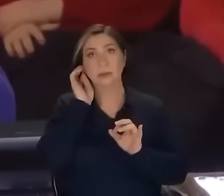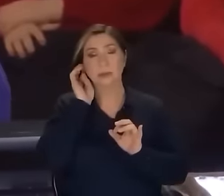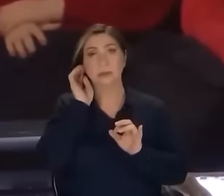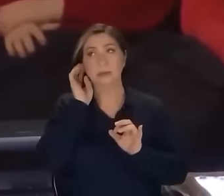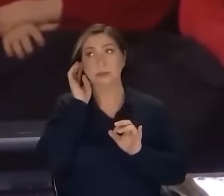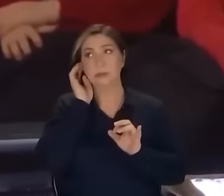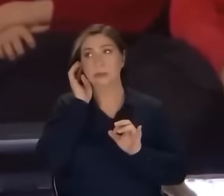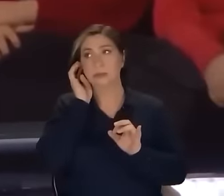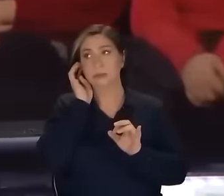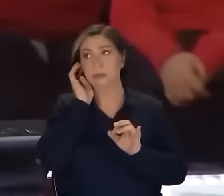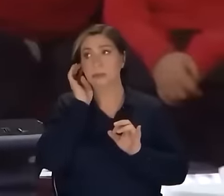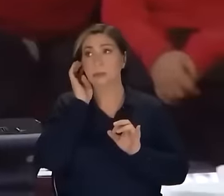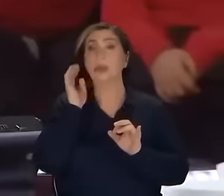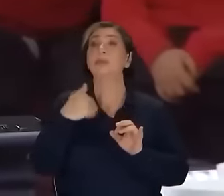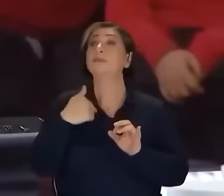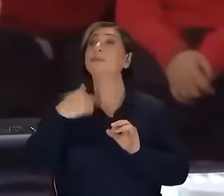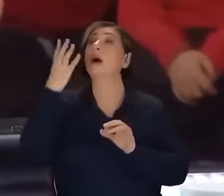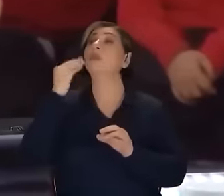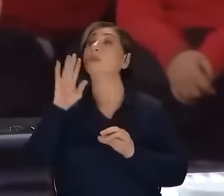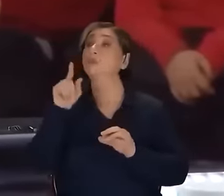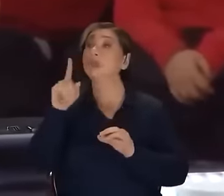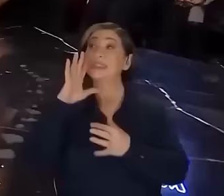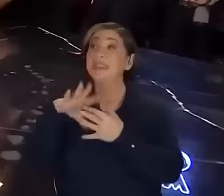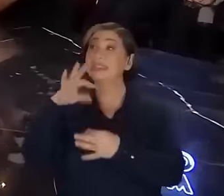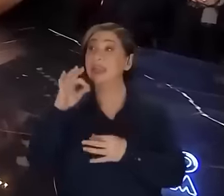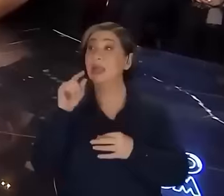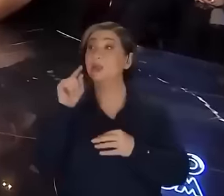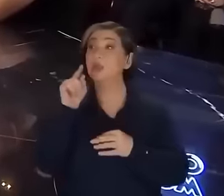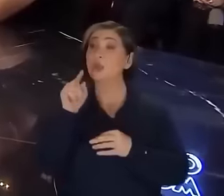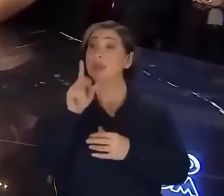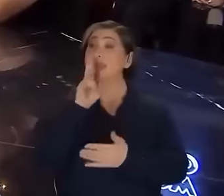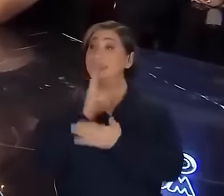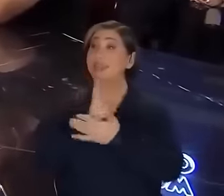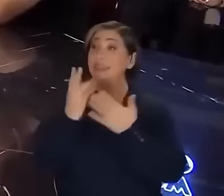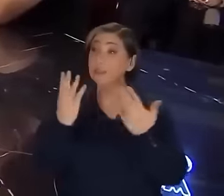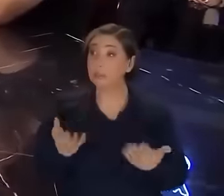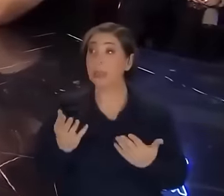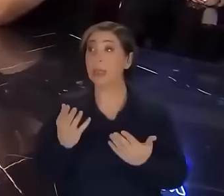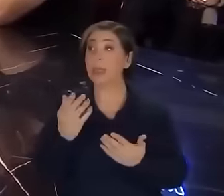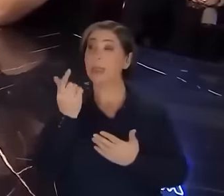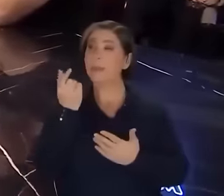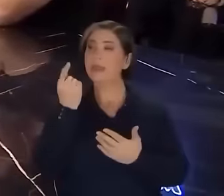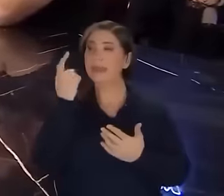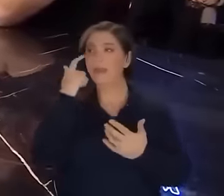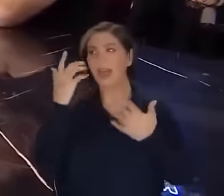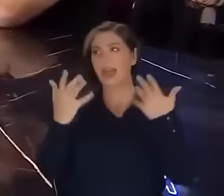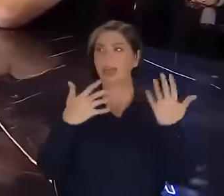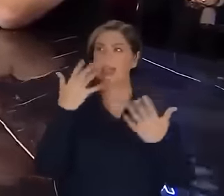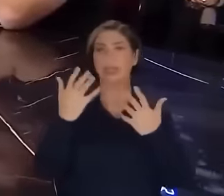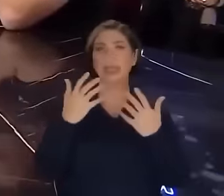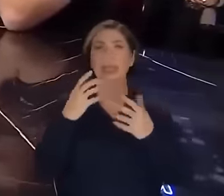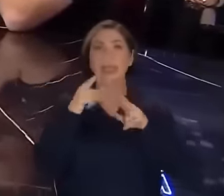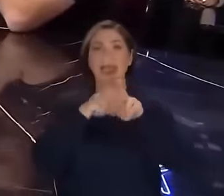da bu insanlar şunu yani şu kesinleşti mi? Biraz kafa da karıştı. Mesela